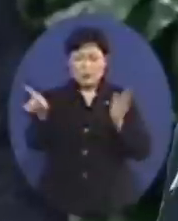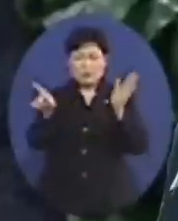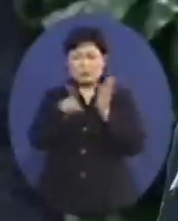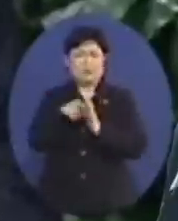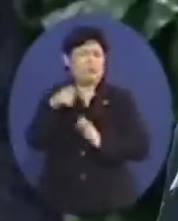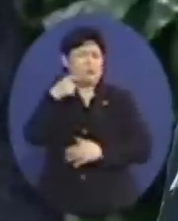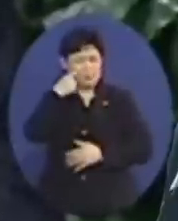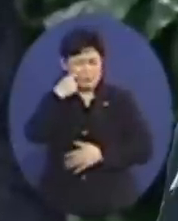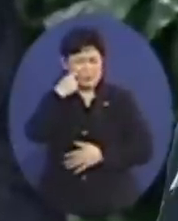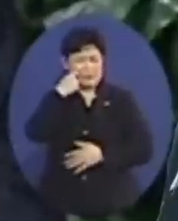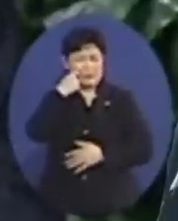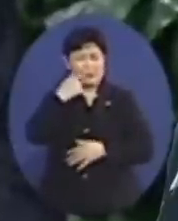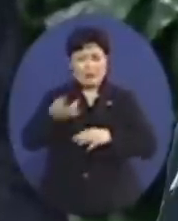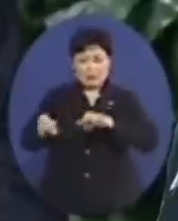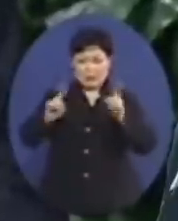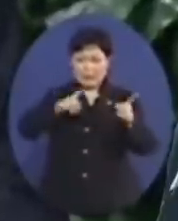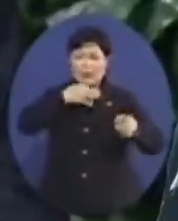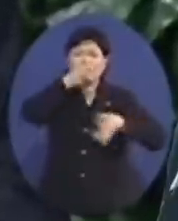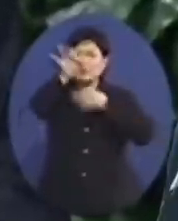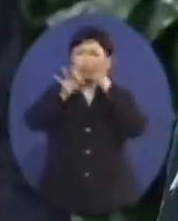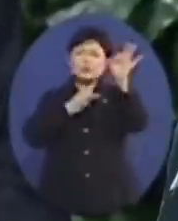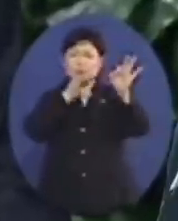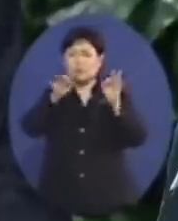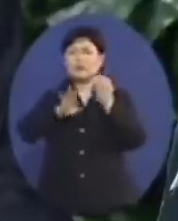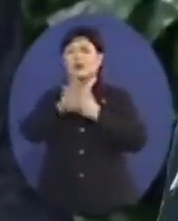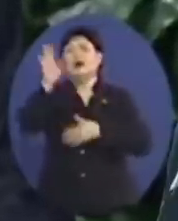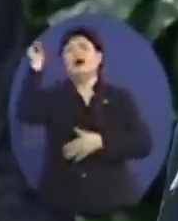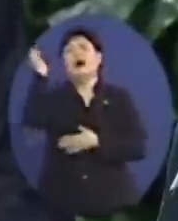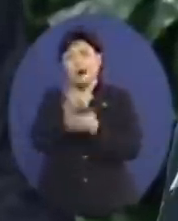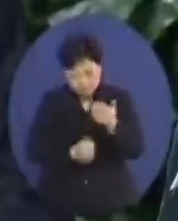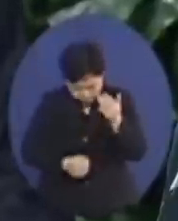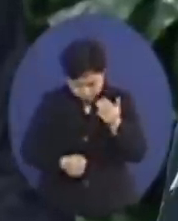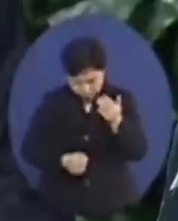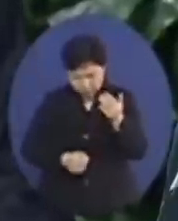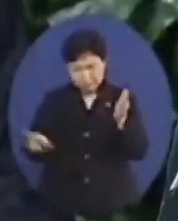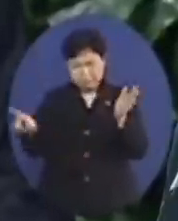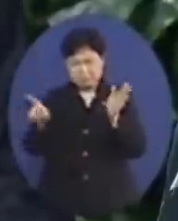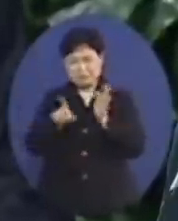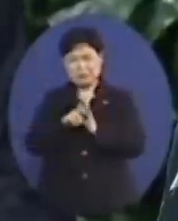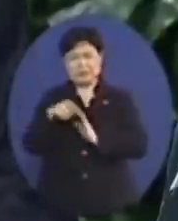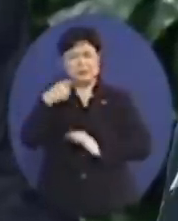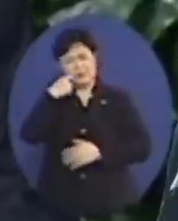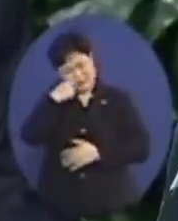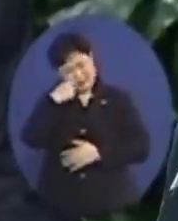믿어지니까 나았다고 고함을 치고 난 다음에 아이고 안 믿어지네.